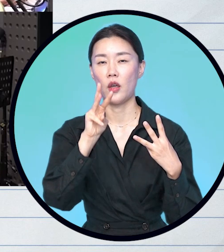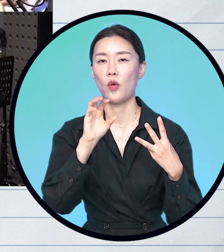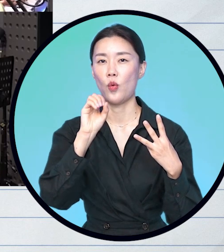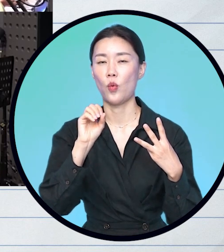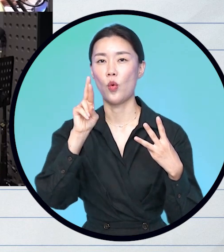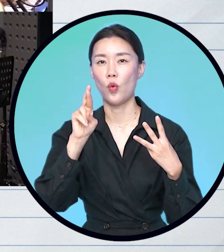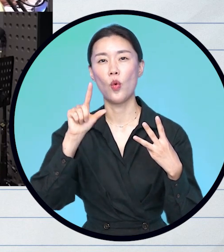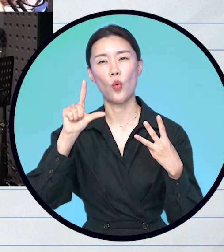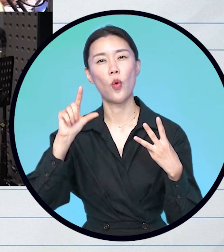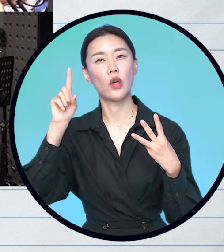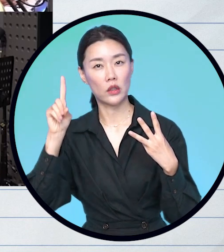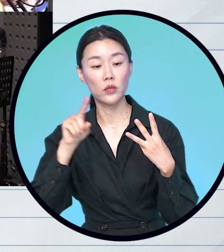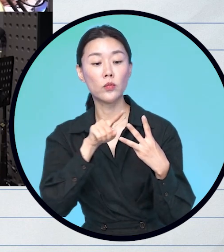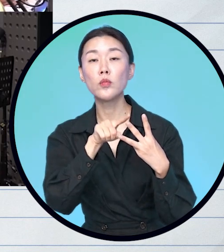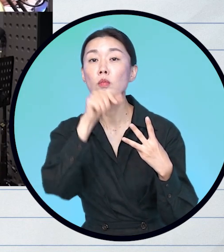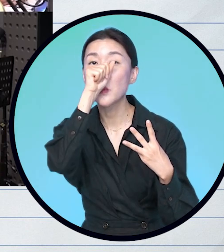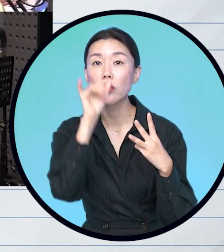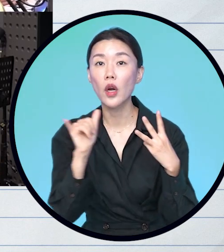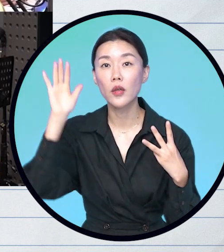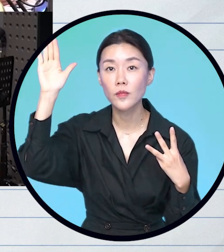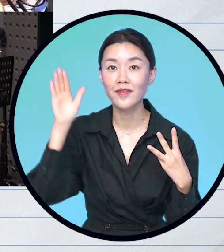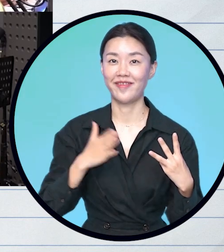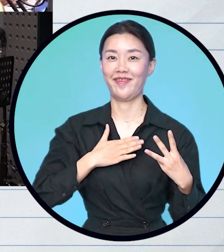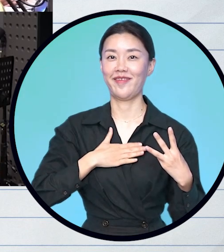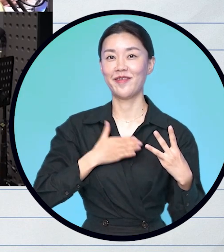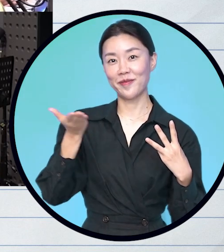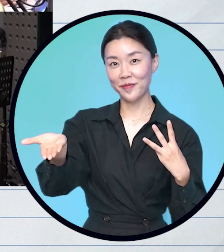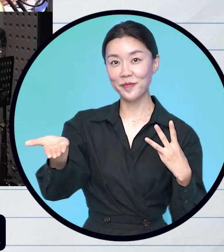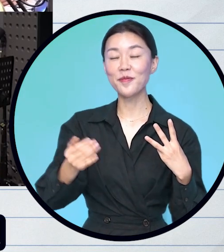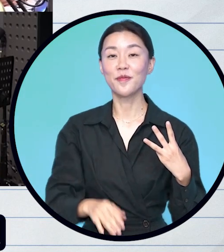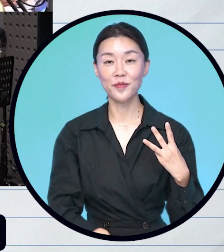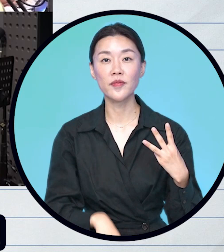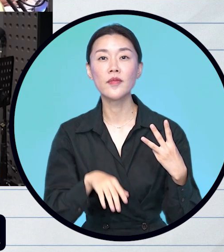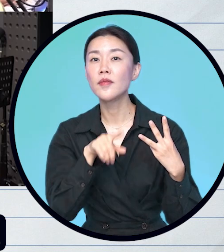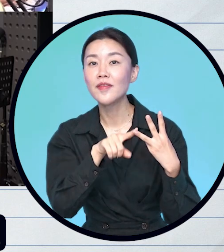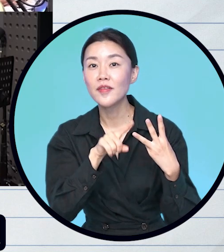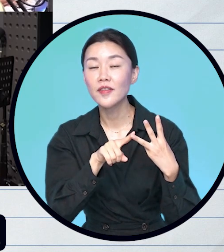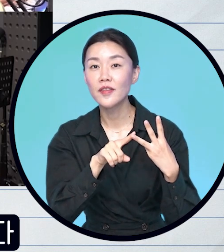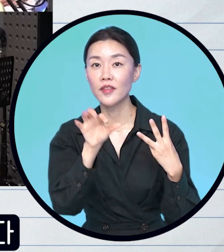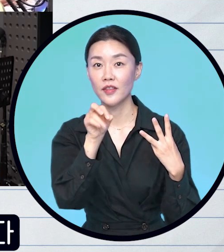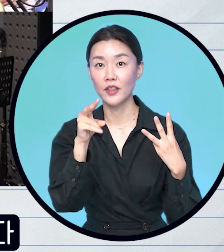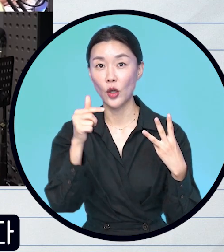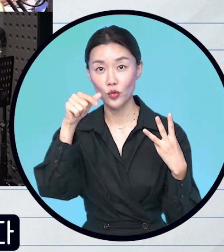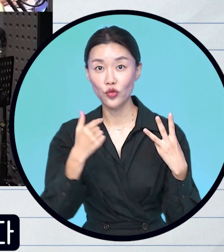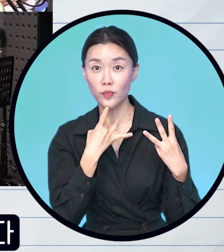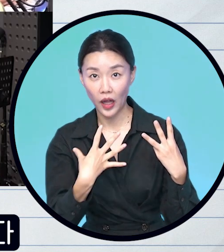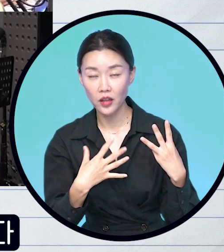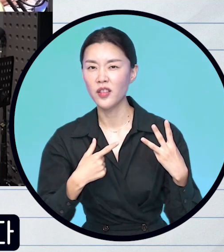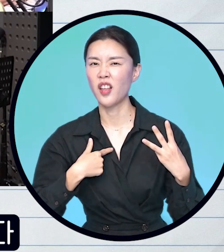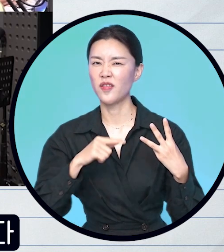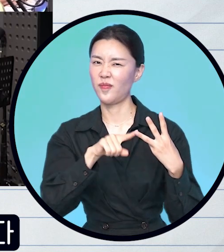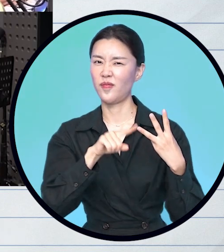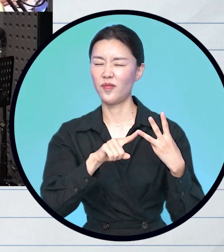월드. 그렇습니다. 보이 버전은 누가 좋아하세요? 수빈 씨하고 범규 네. 씨. 그렇다면 연준 씨만 월드 저는 버전 월드